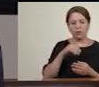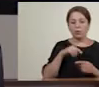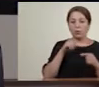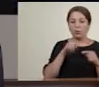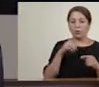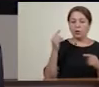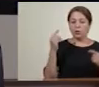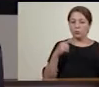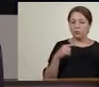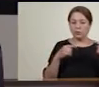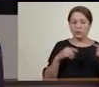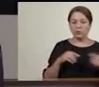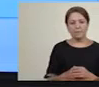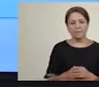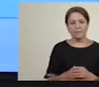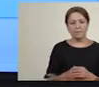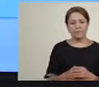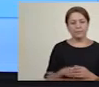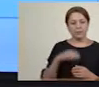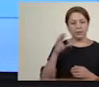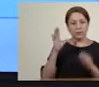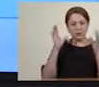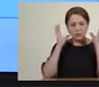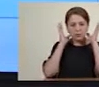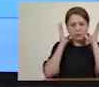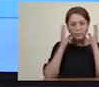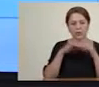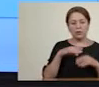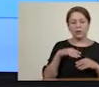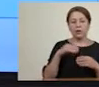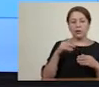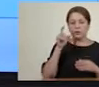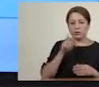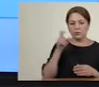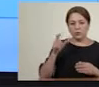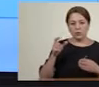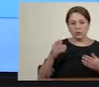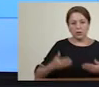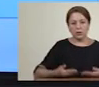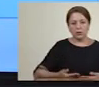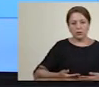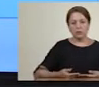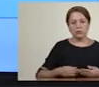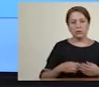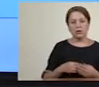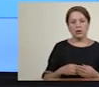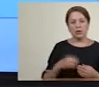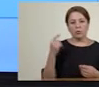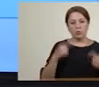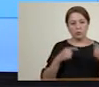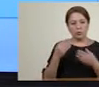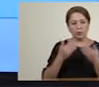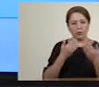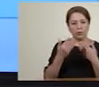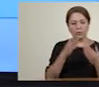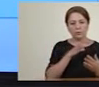olingan ustozi hamdir. Islomda insoniy yashash, o'zaro muomalada